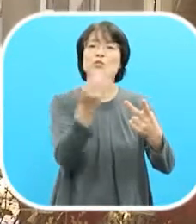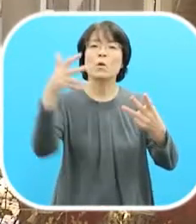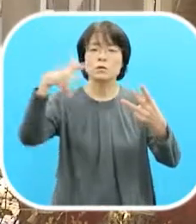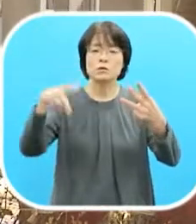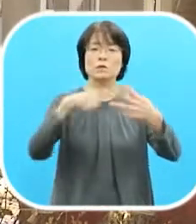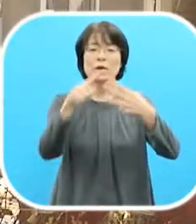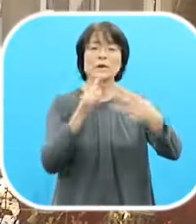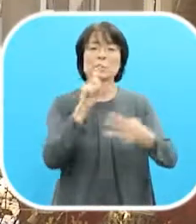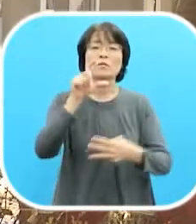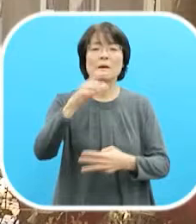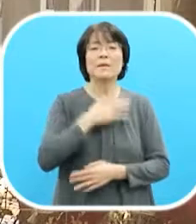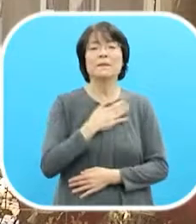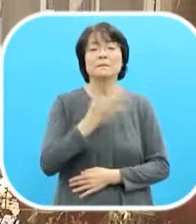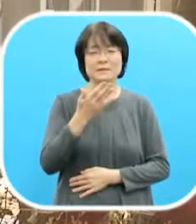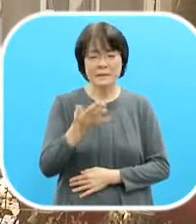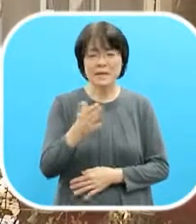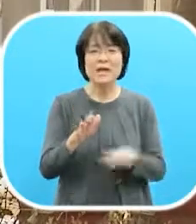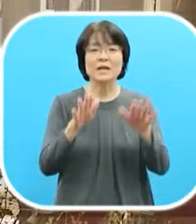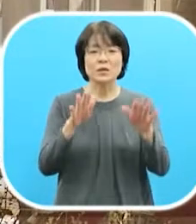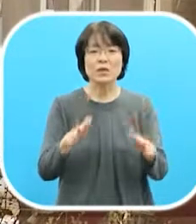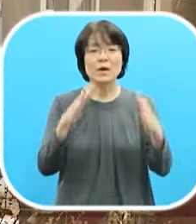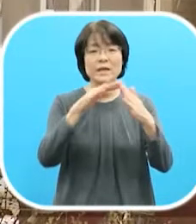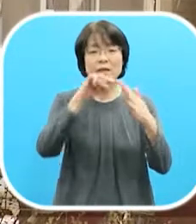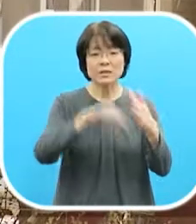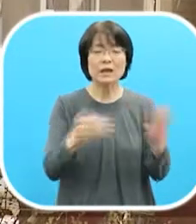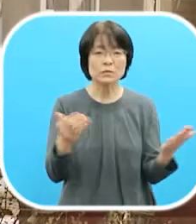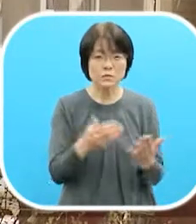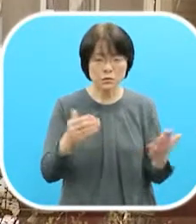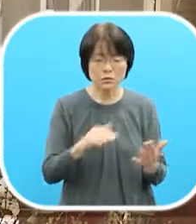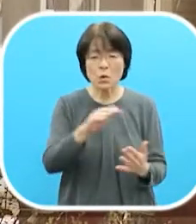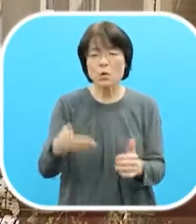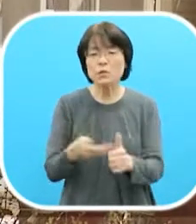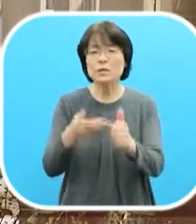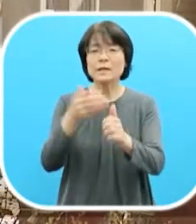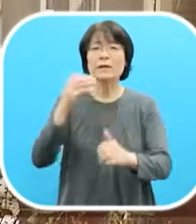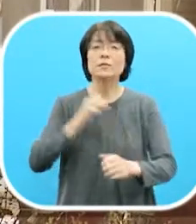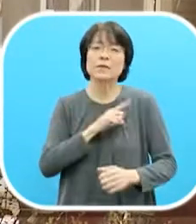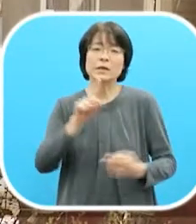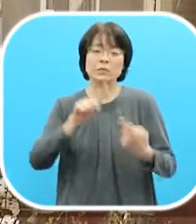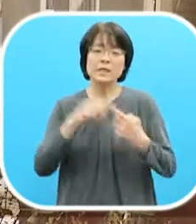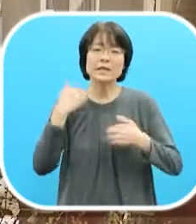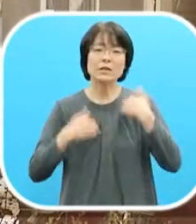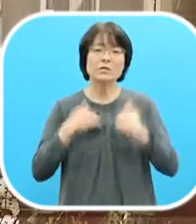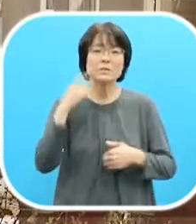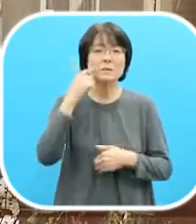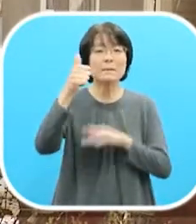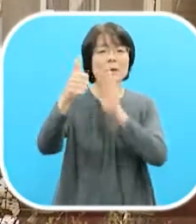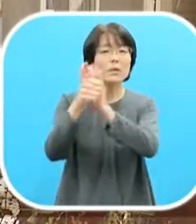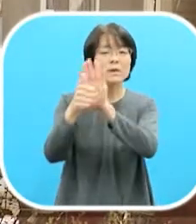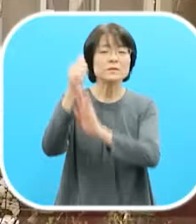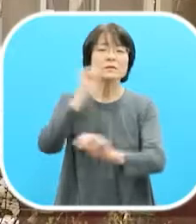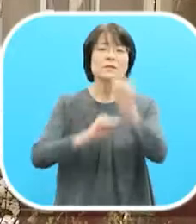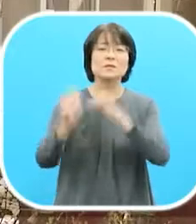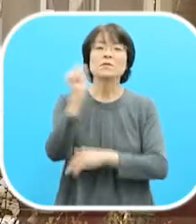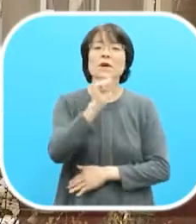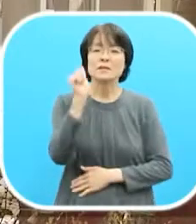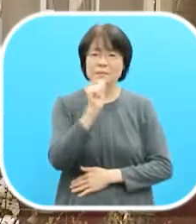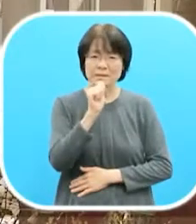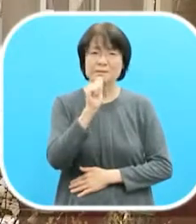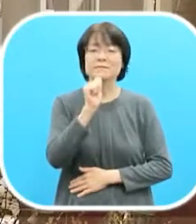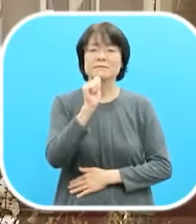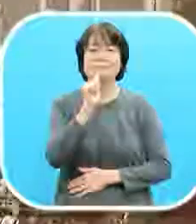部わかりますか？今日は県内で積極的に家事や育児を楽しむパパを応援する活動を紹介します